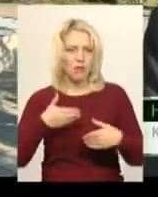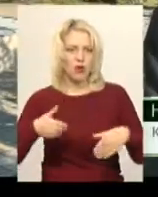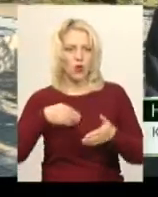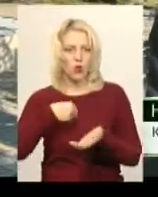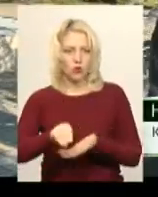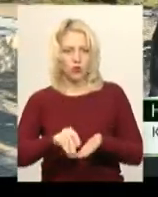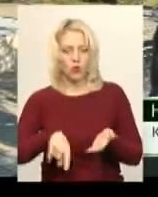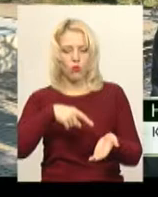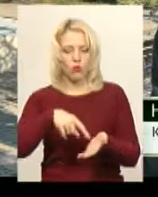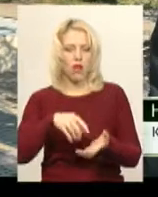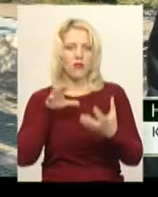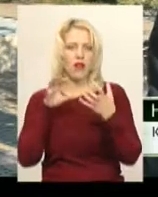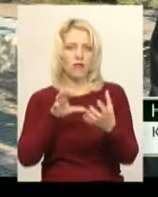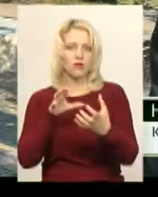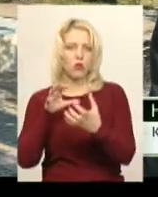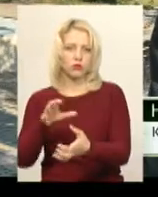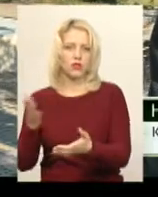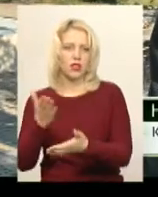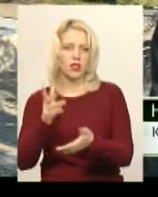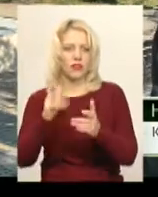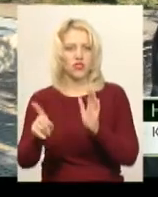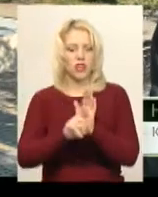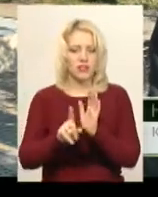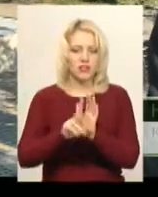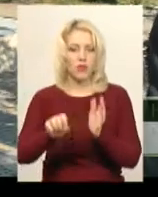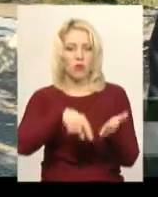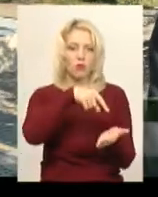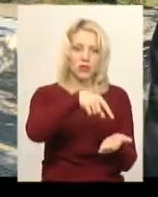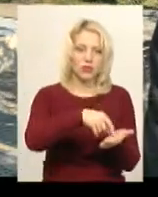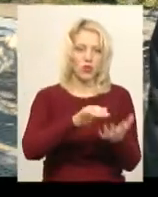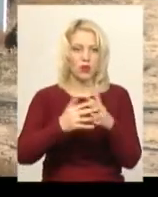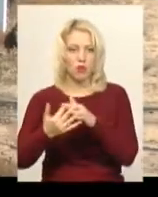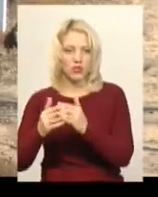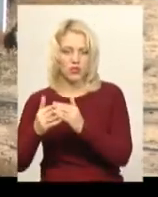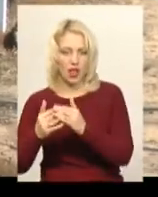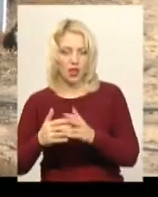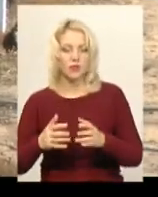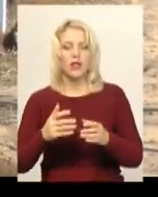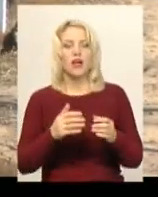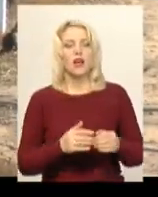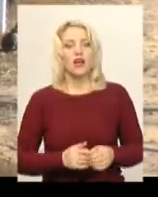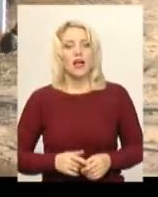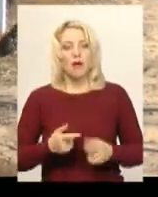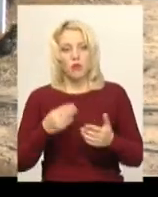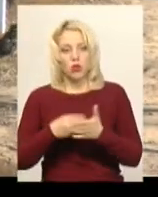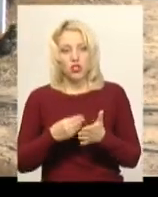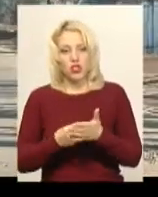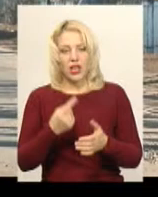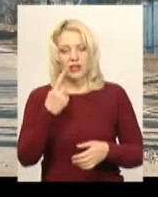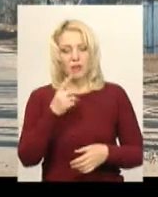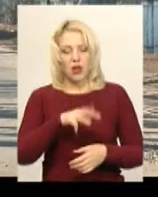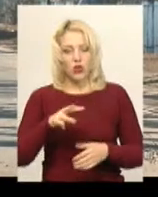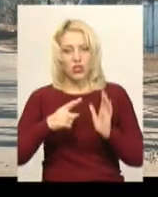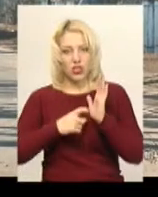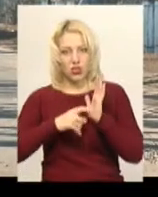комунальні автобуси, які вже їздять і по місту, і по селах громади. Бюджет Чернелівської сільради – мільйон 600 тисяч